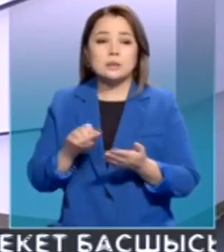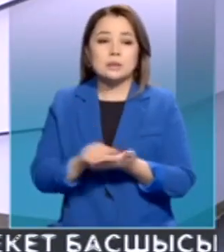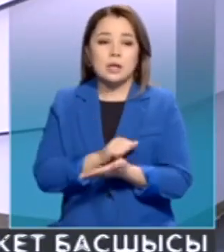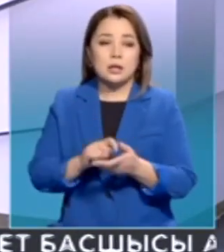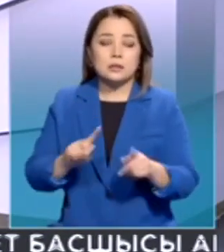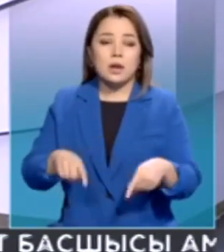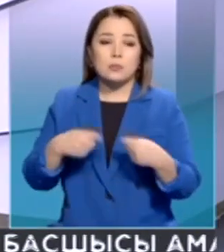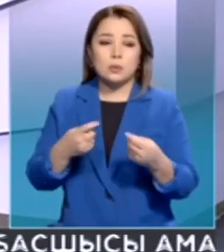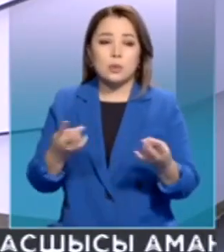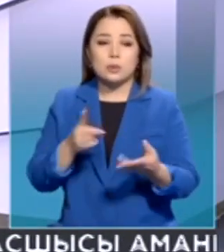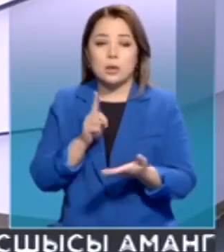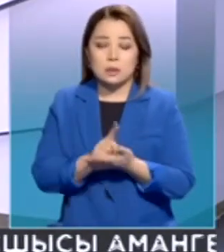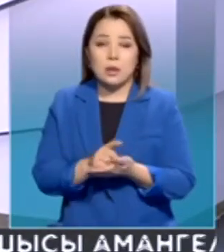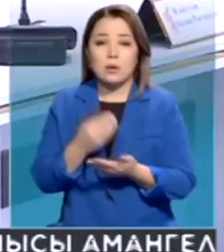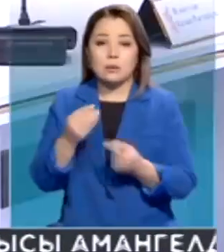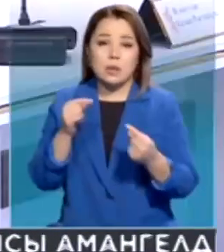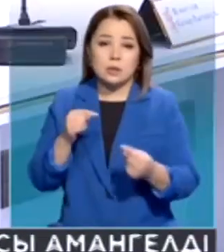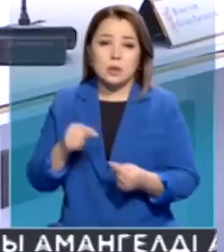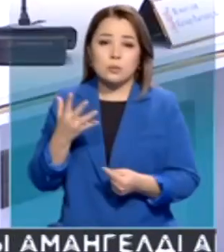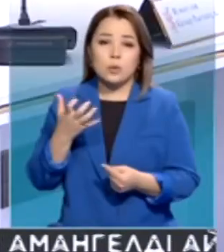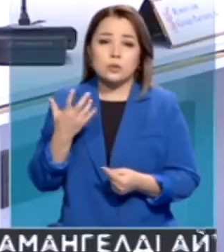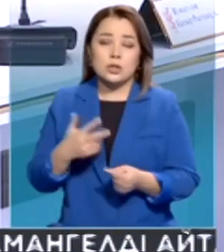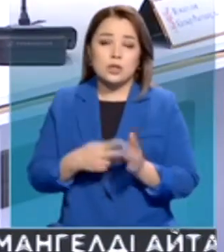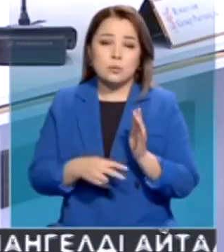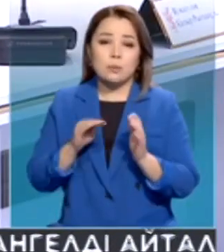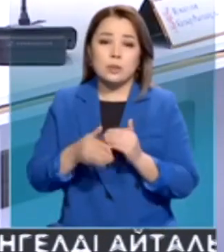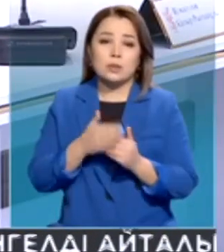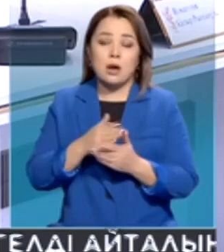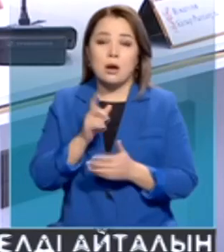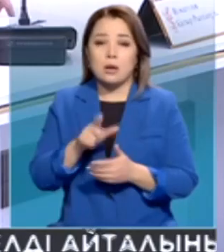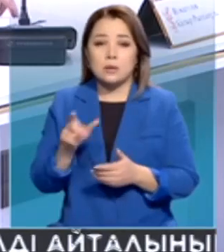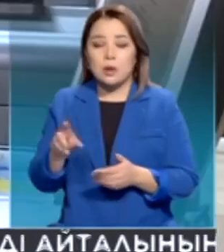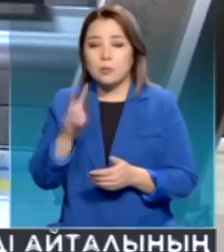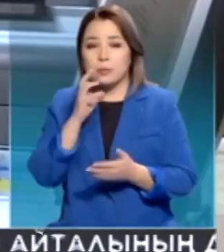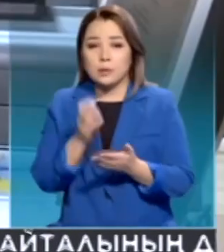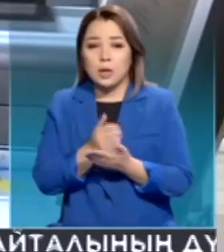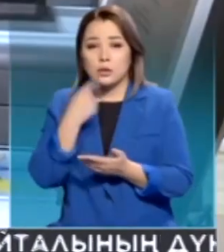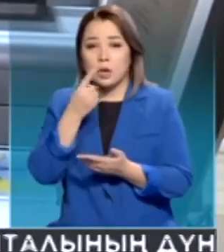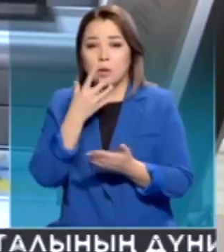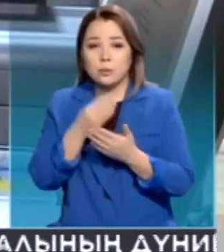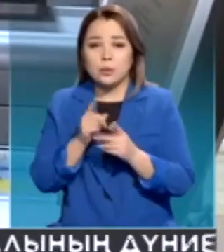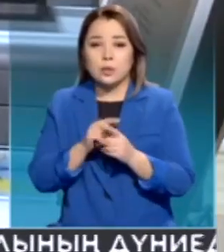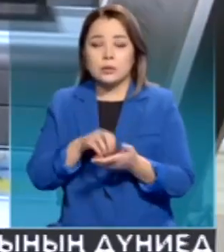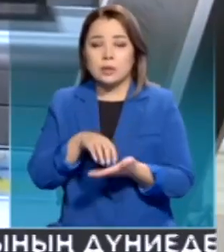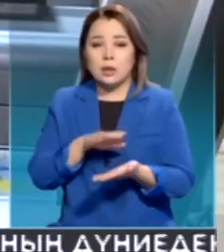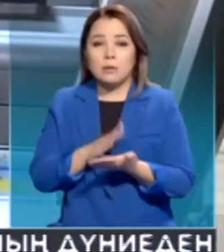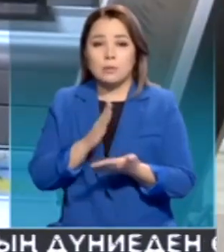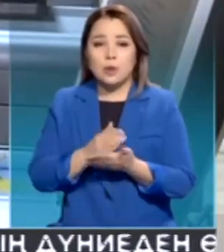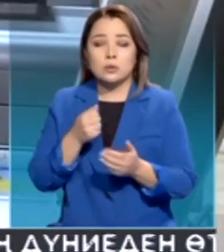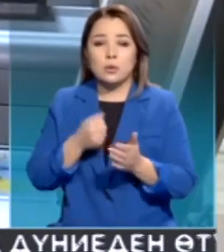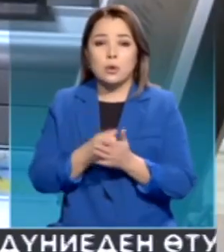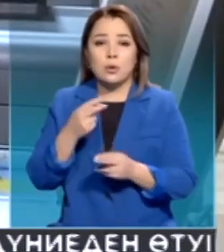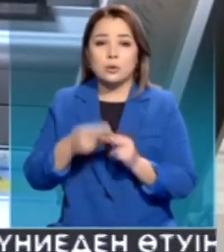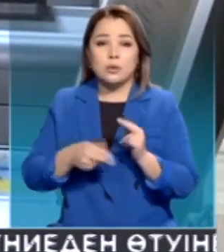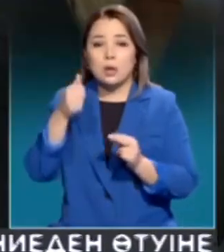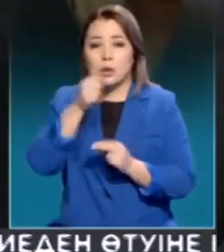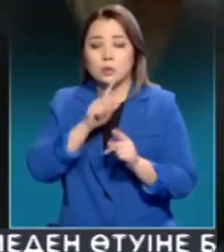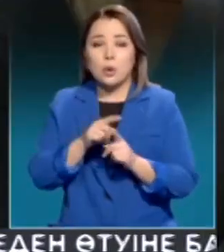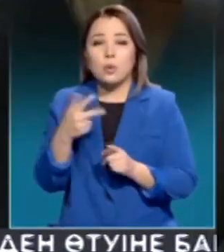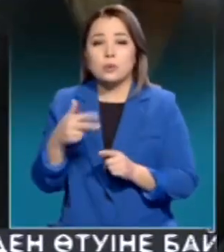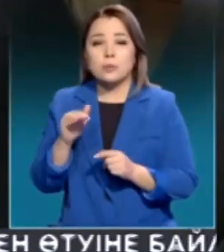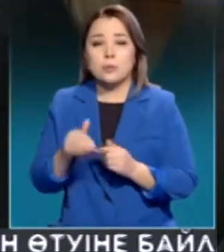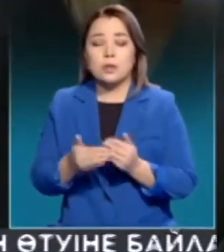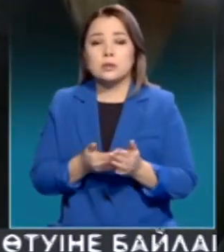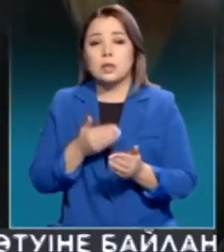декларация тапсыру керек болған. Оған сай 570 мыңға жуық адам табысы мен жеке мүлкі жайында есеп берді. Бірақ жыл аяқталып қалса да 30